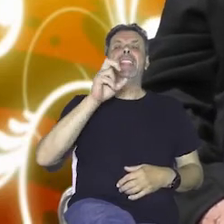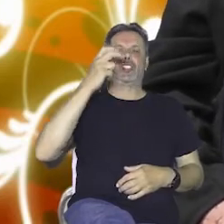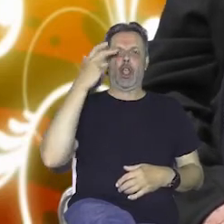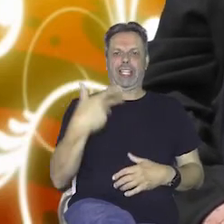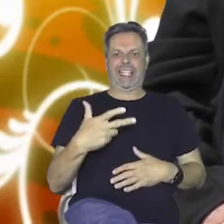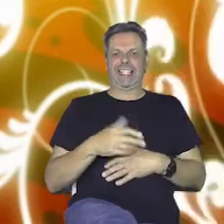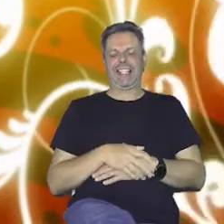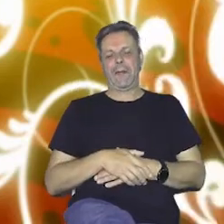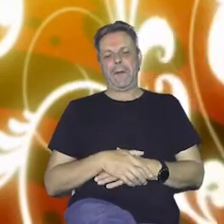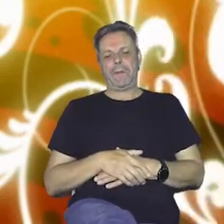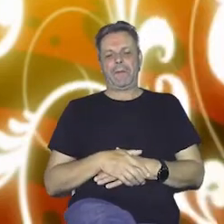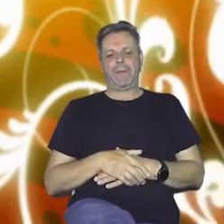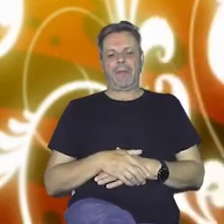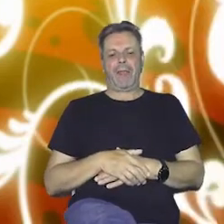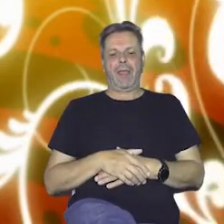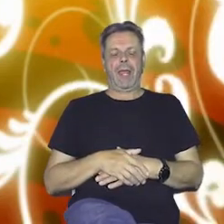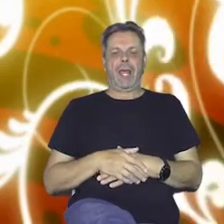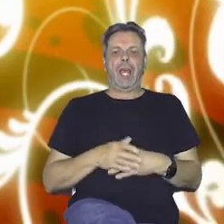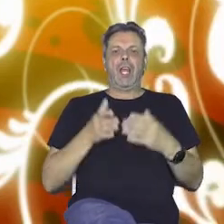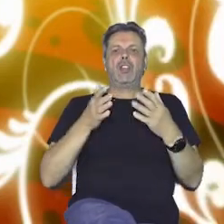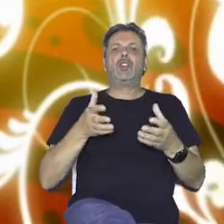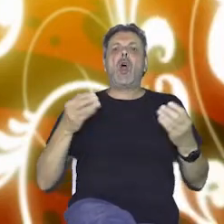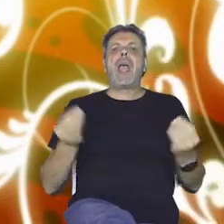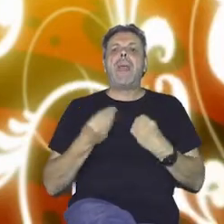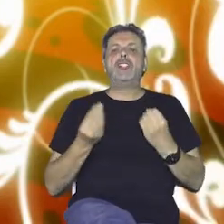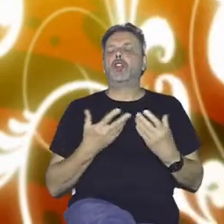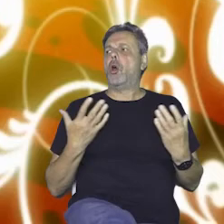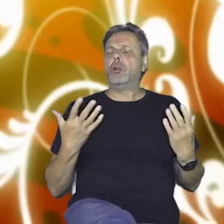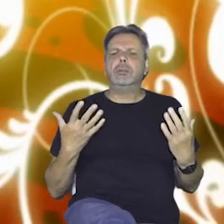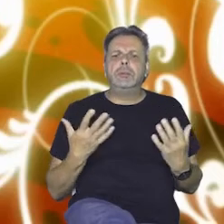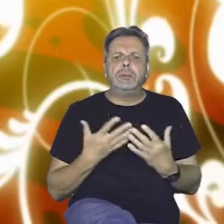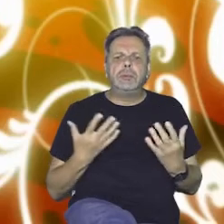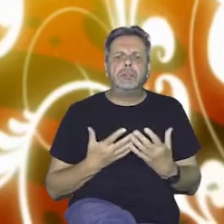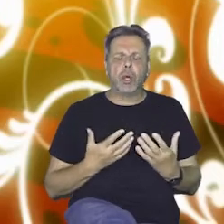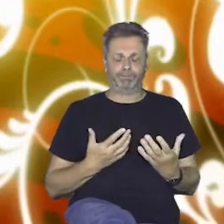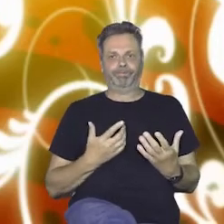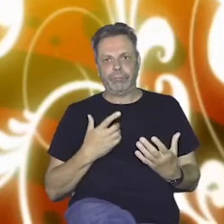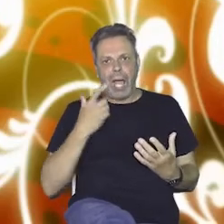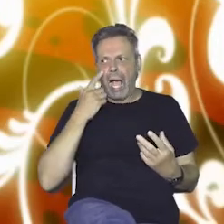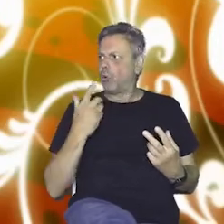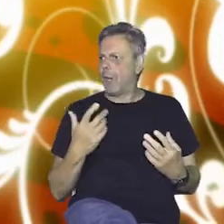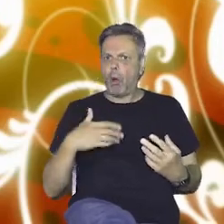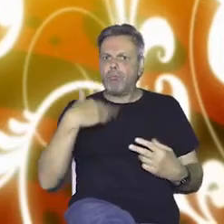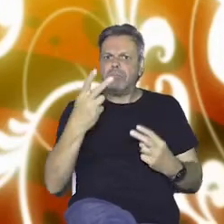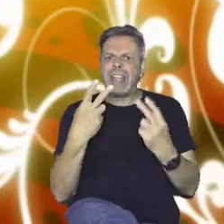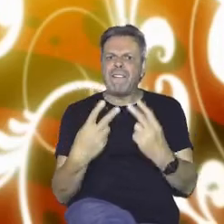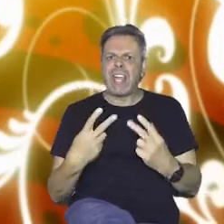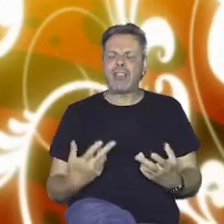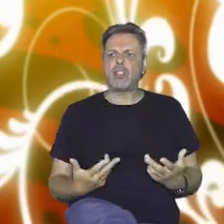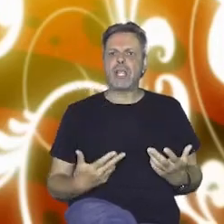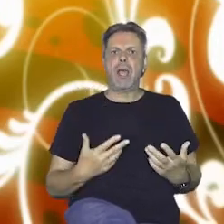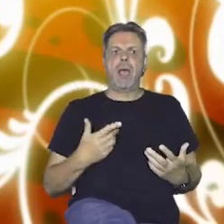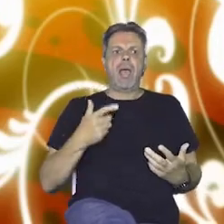evo. Znači, ljudi moji, to je nešto što, ako ćemo vrednovati neke stvari, kad